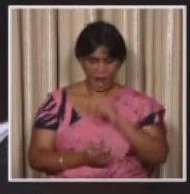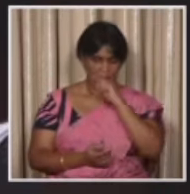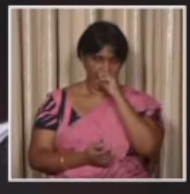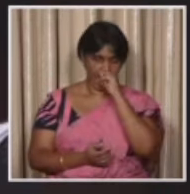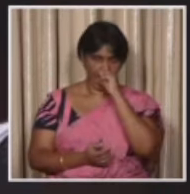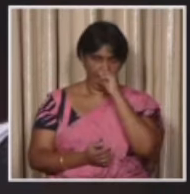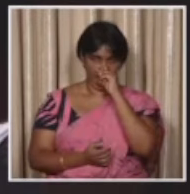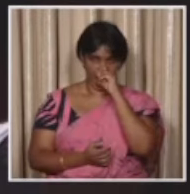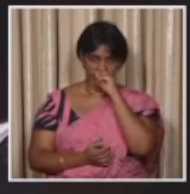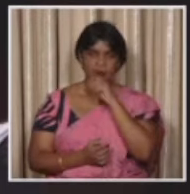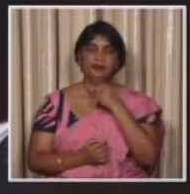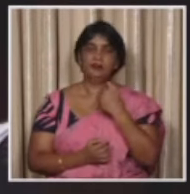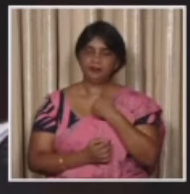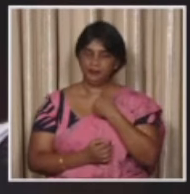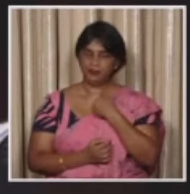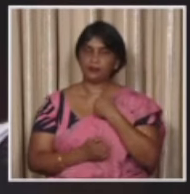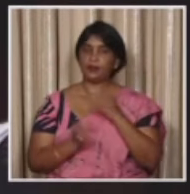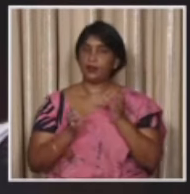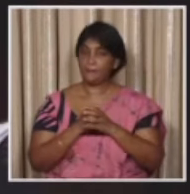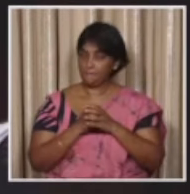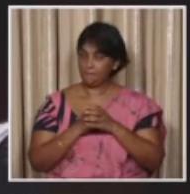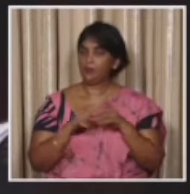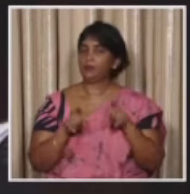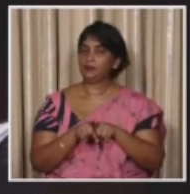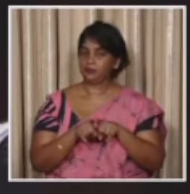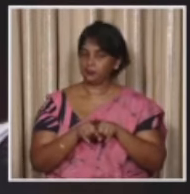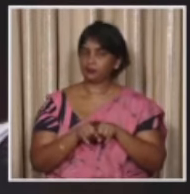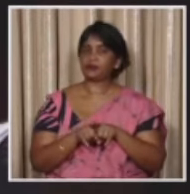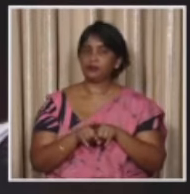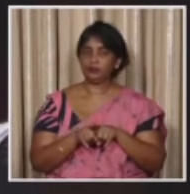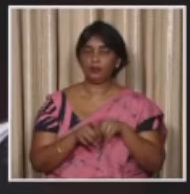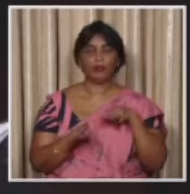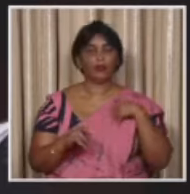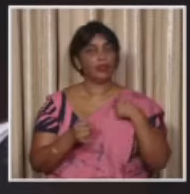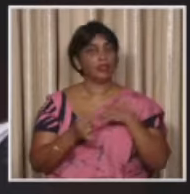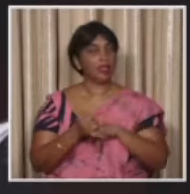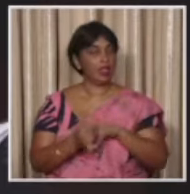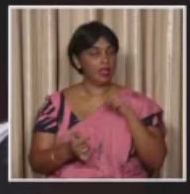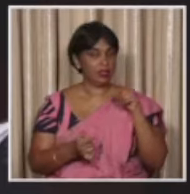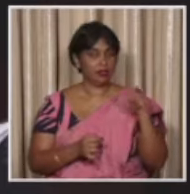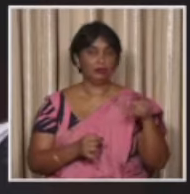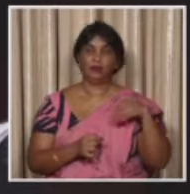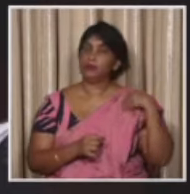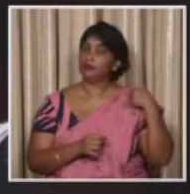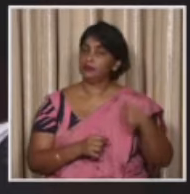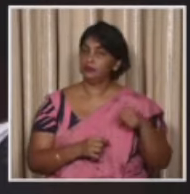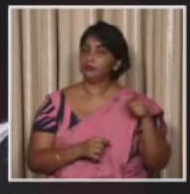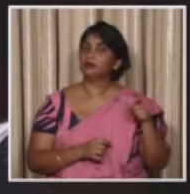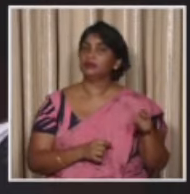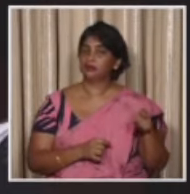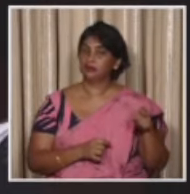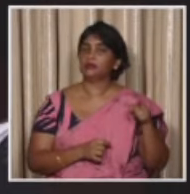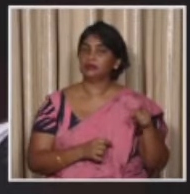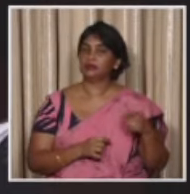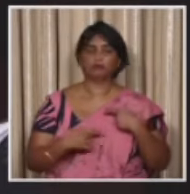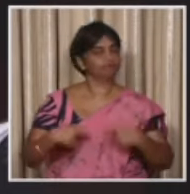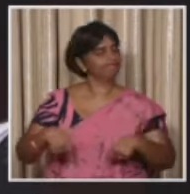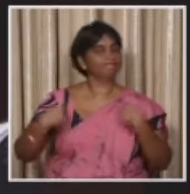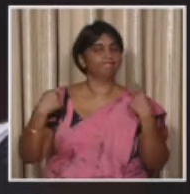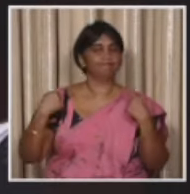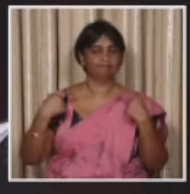විශේෂයෙන්ම අපි පක්ෂයක් හැටියට අපේ මහලේකම්තුමා මුල් කරගෙන අපි මේකට අභියෝග